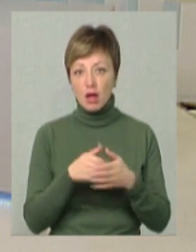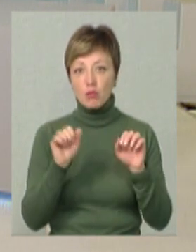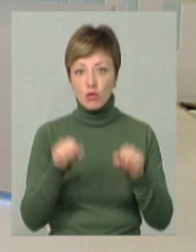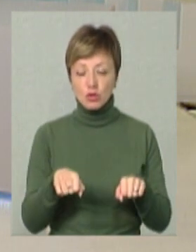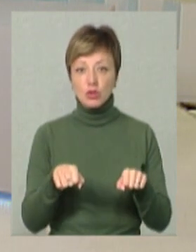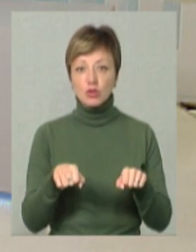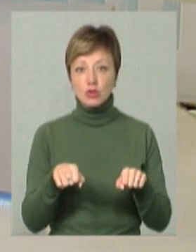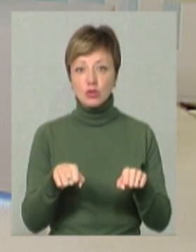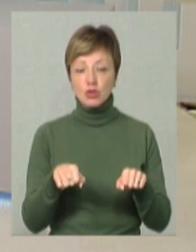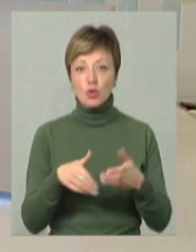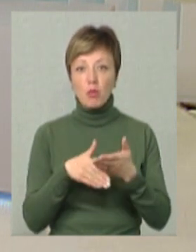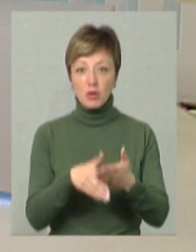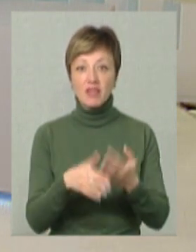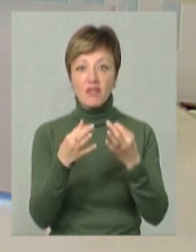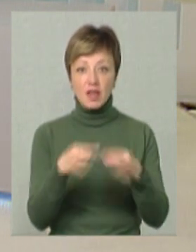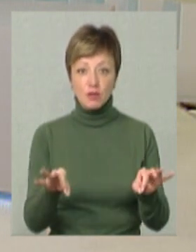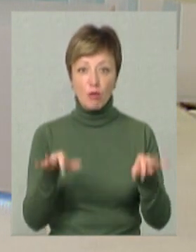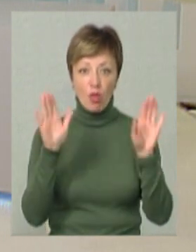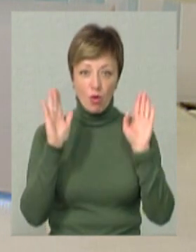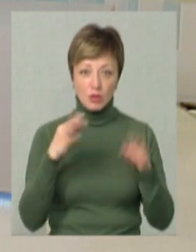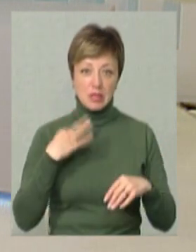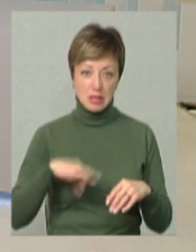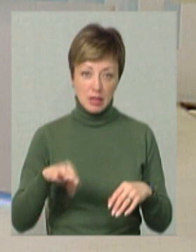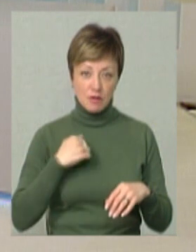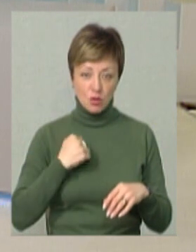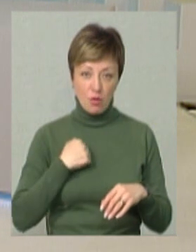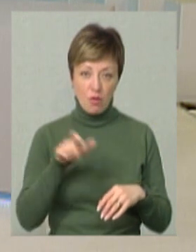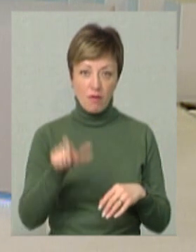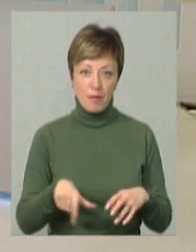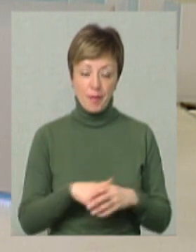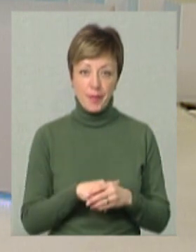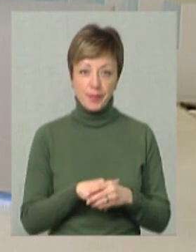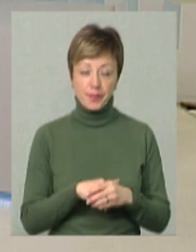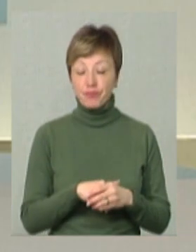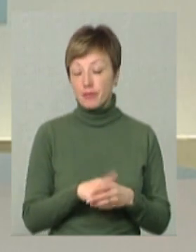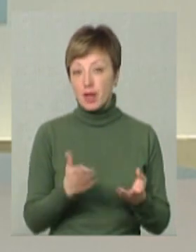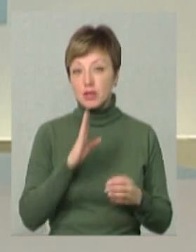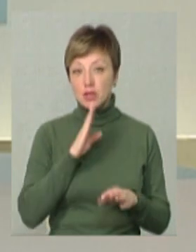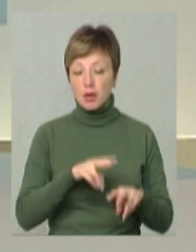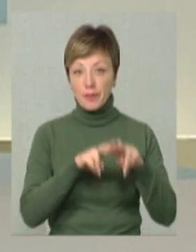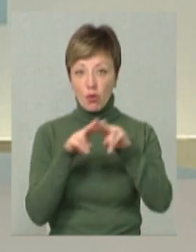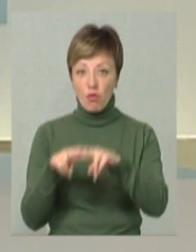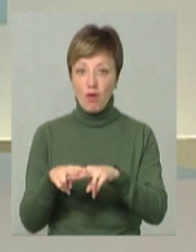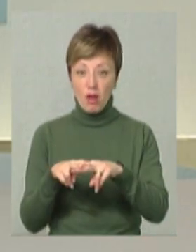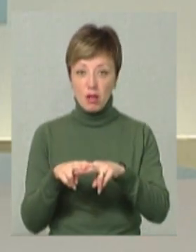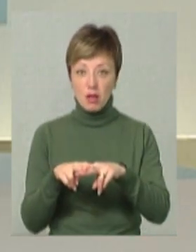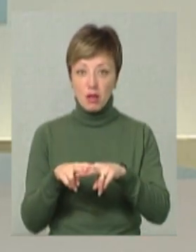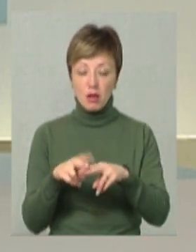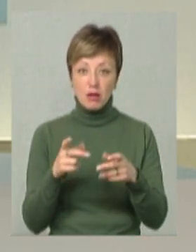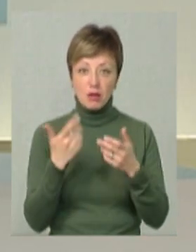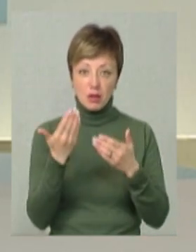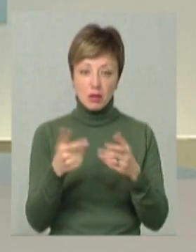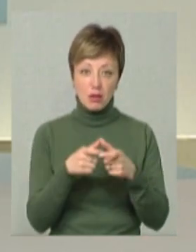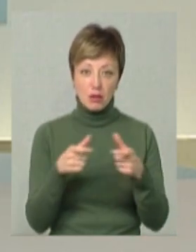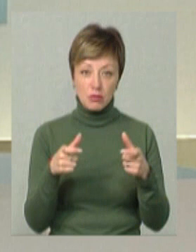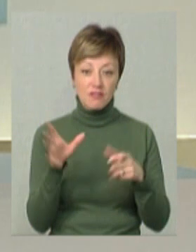можуть дозволити допомогти визволити з полону її сина військовослужбовця. Жінка перерахувала на